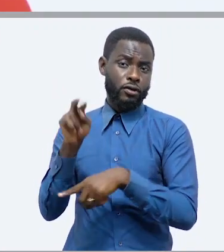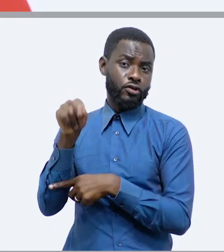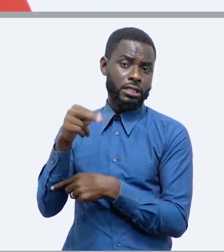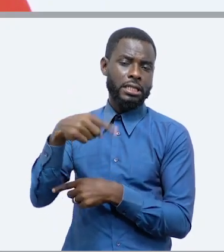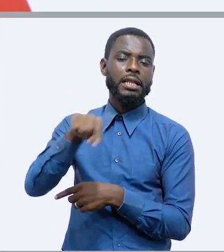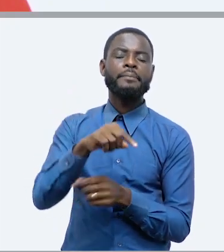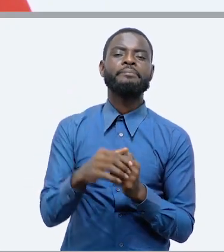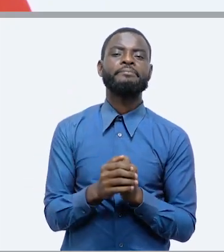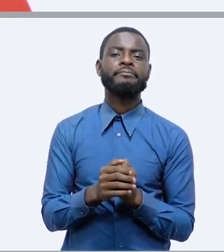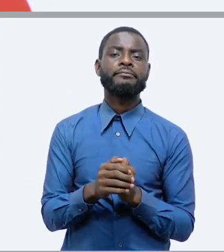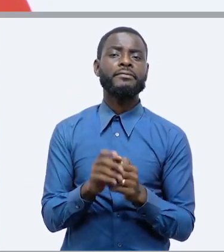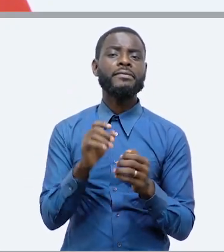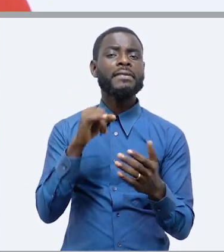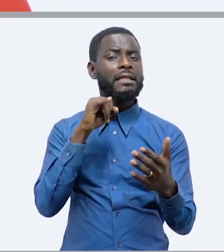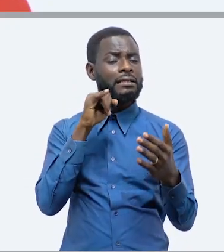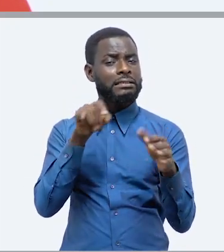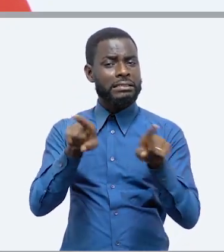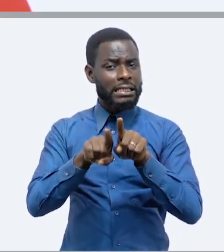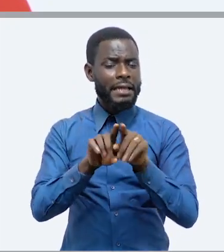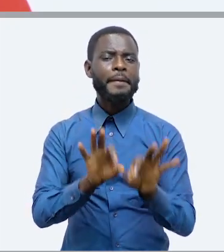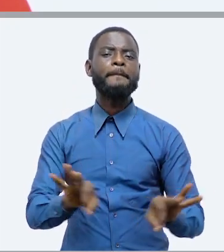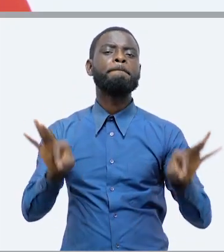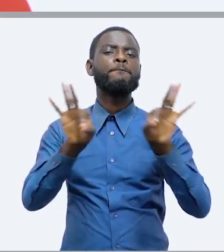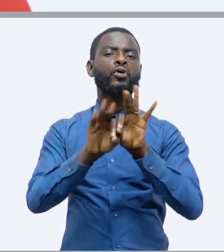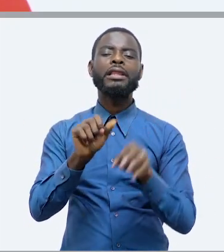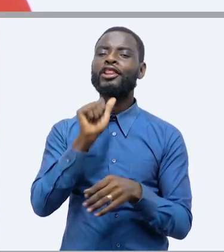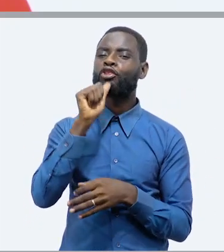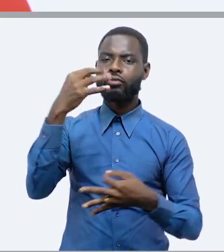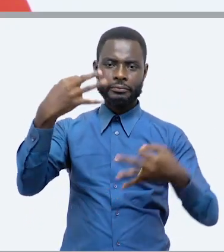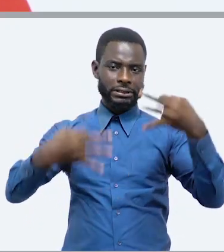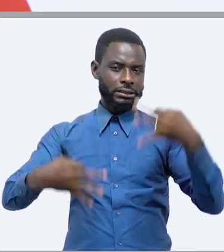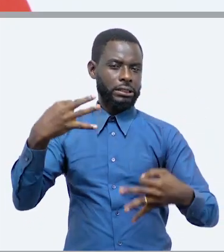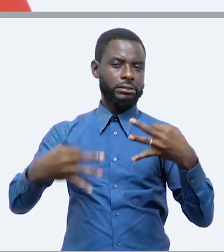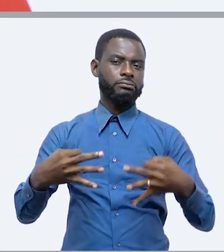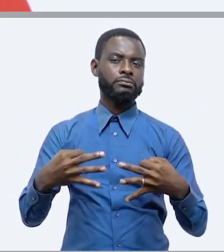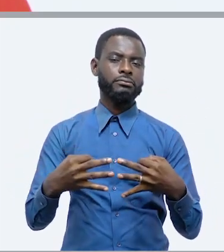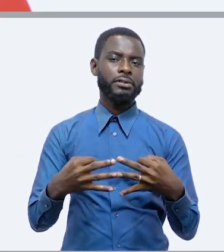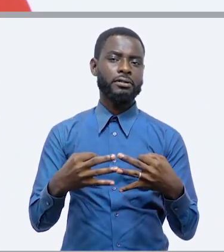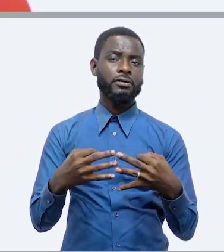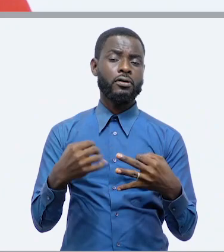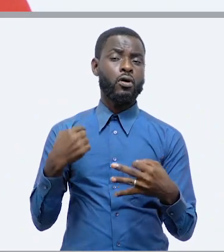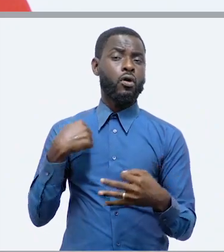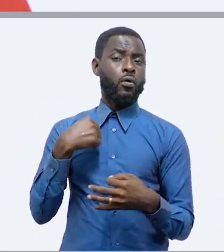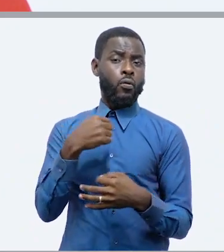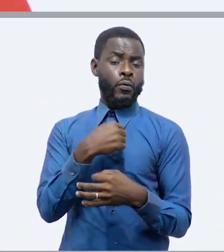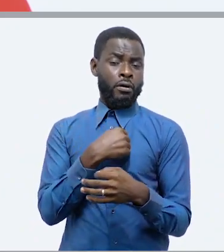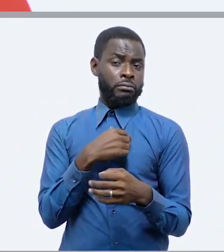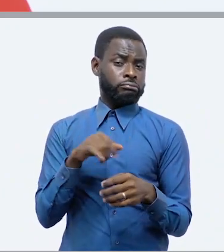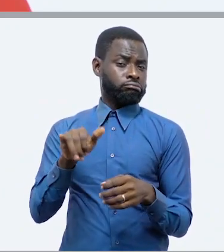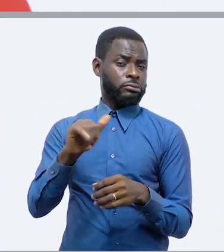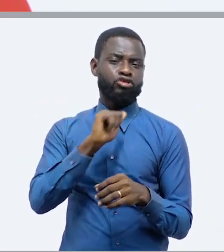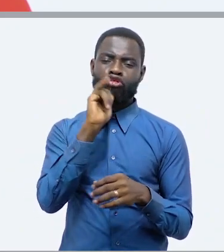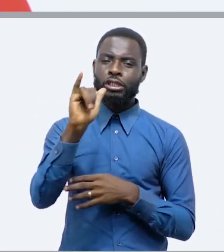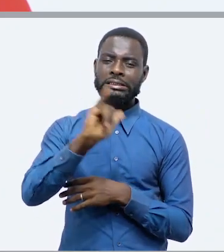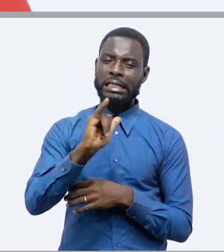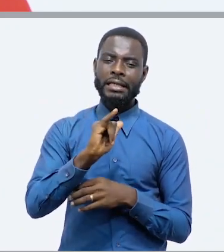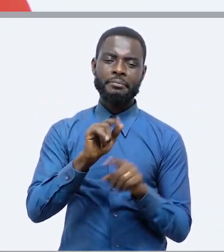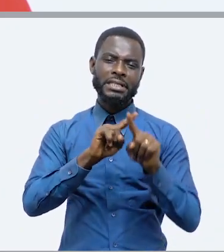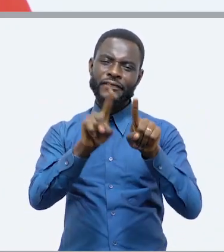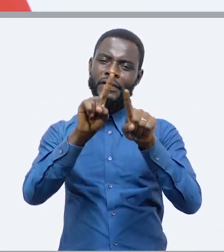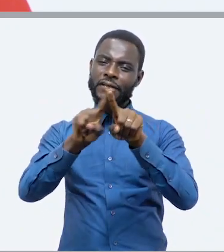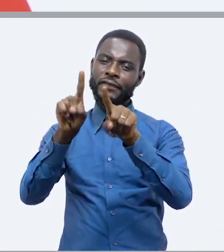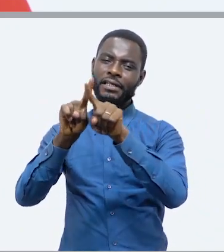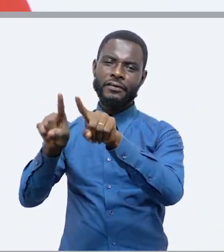ye. Nyaka haa ni wo ngwana kaya ni bie ake ni bi, ni wo keba achuni nkeshimu. Waha ni bi